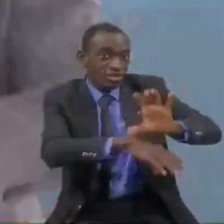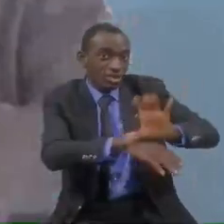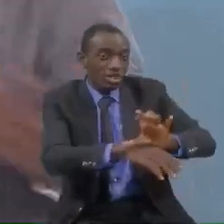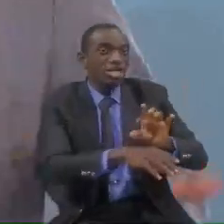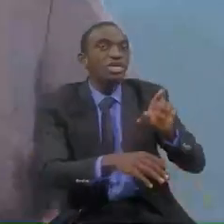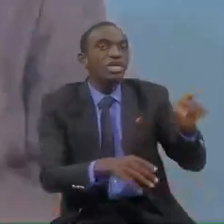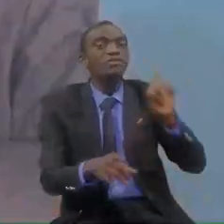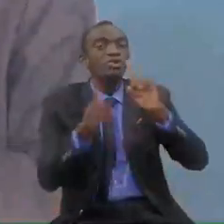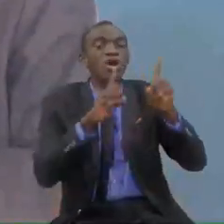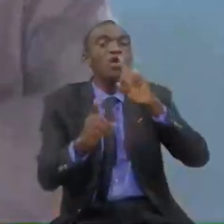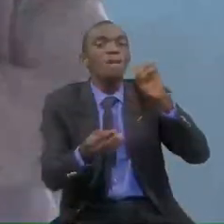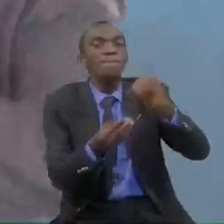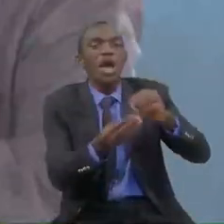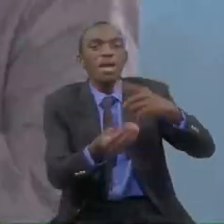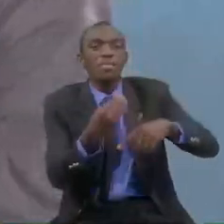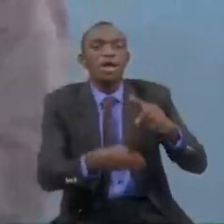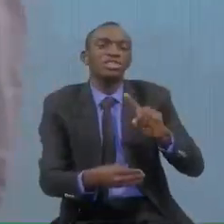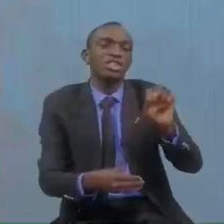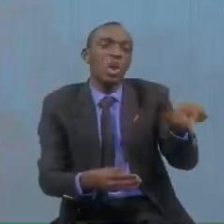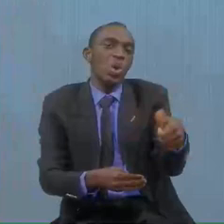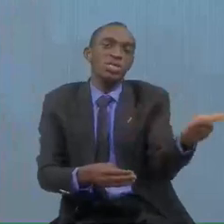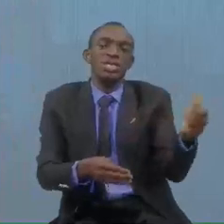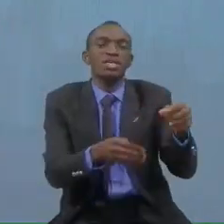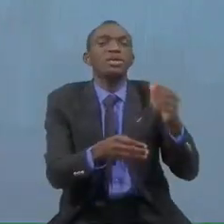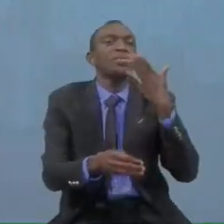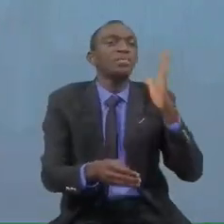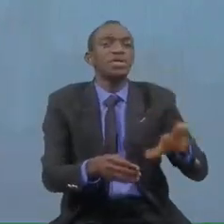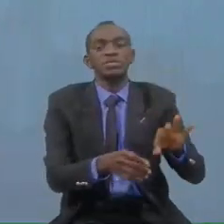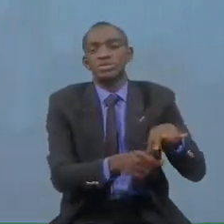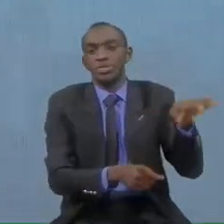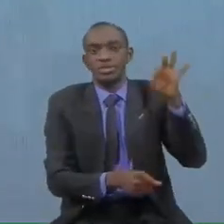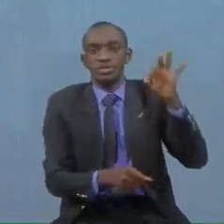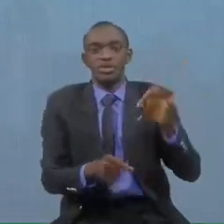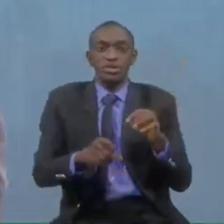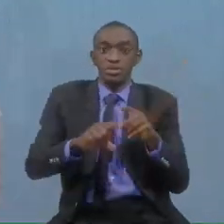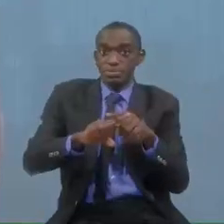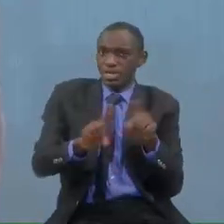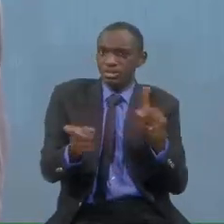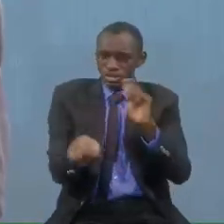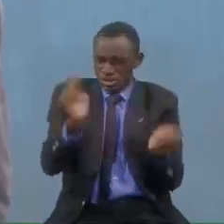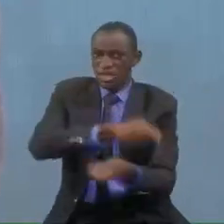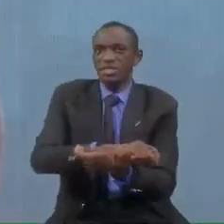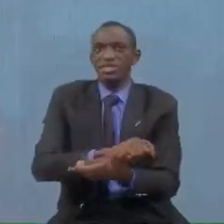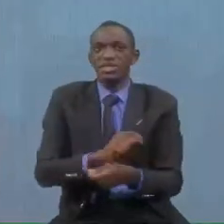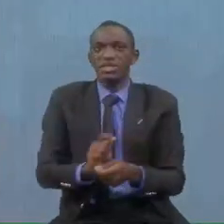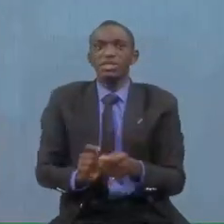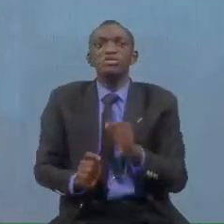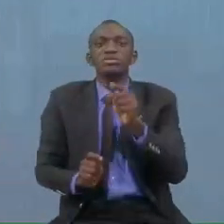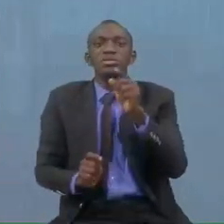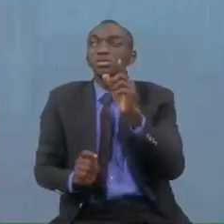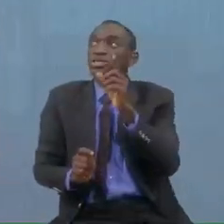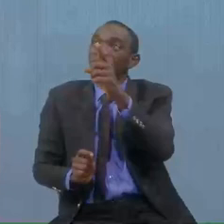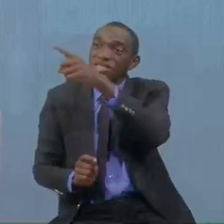le ministère de délivrance parle plus de l'autre esprit. Pourquoi ne pas changer? Que